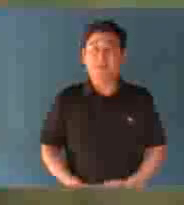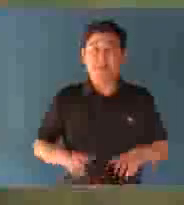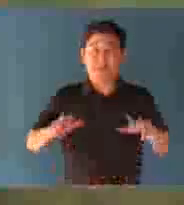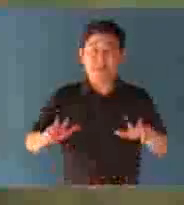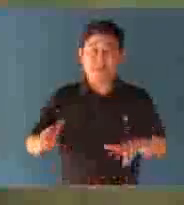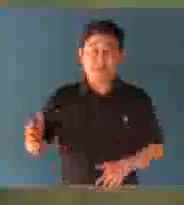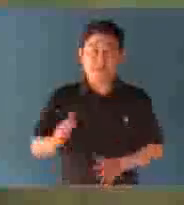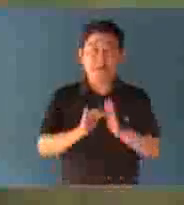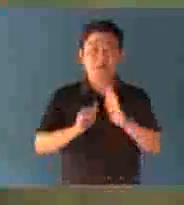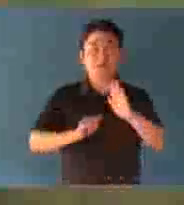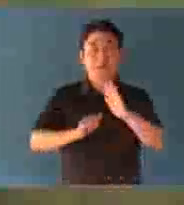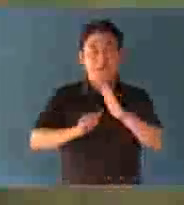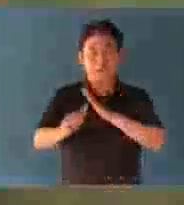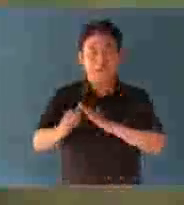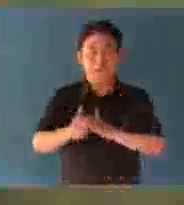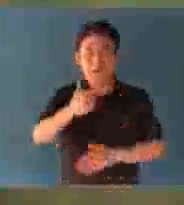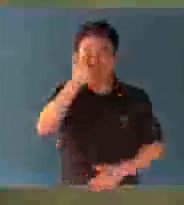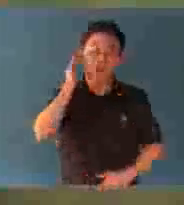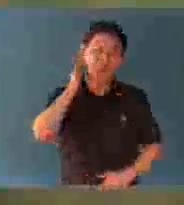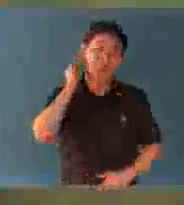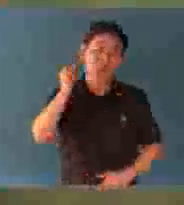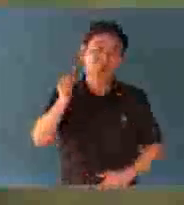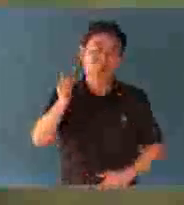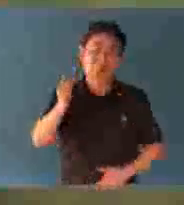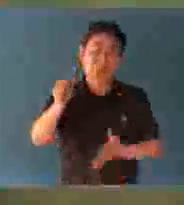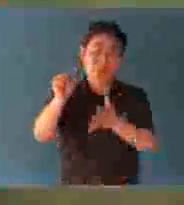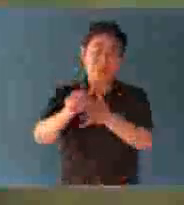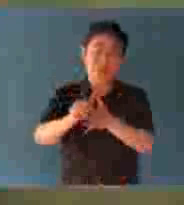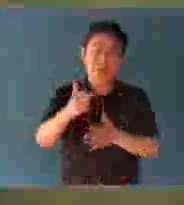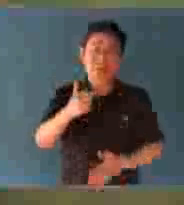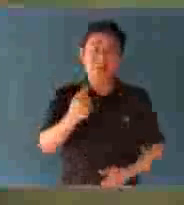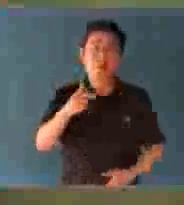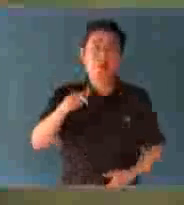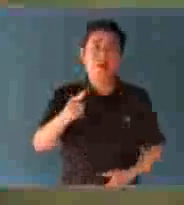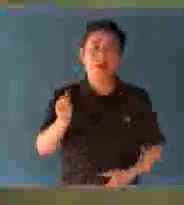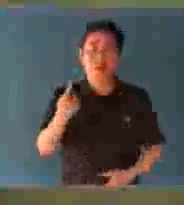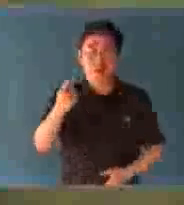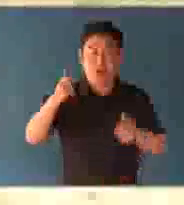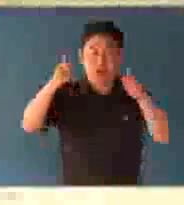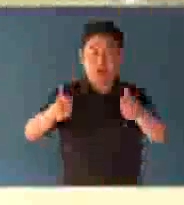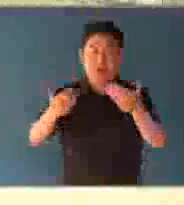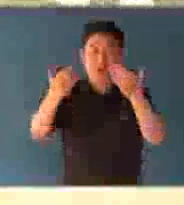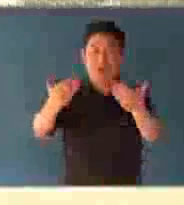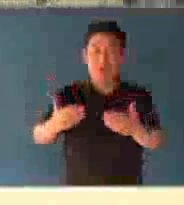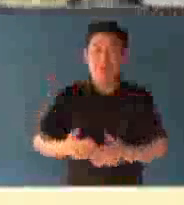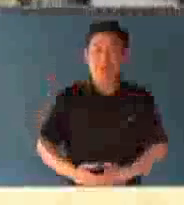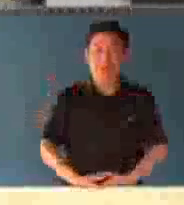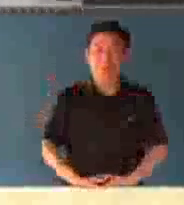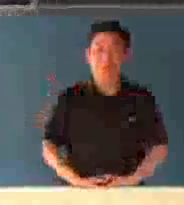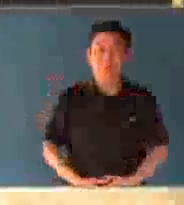자, 이제 유족을 대표해서 노무현 대통령님의 장남인 노건우 씨가 인사를 드리겠습니다.